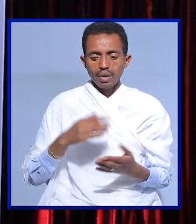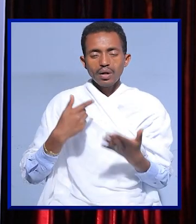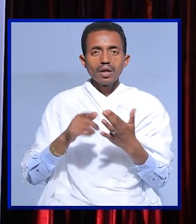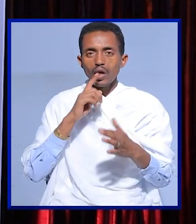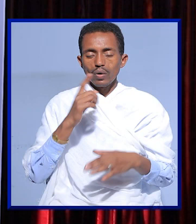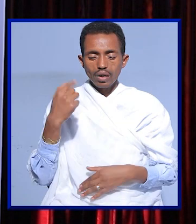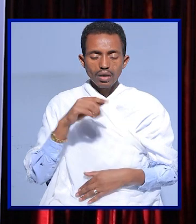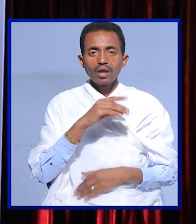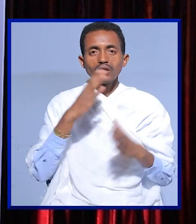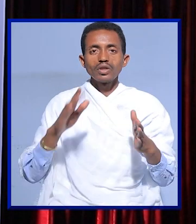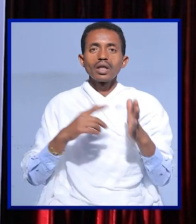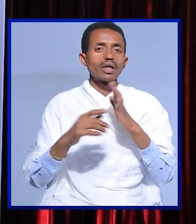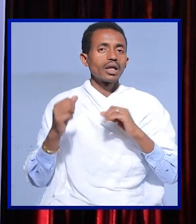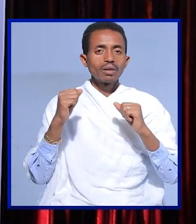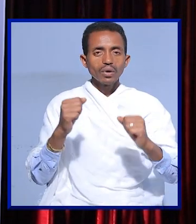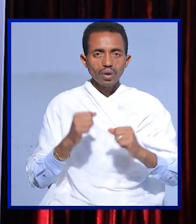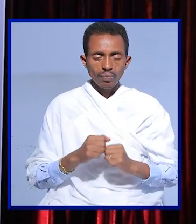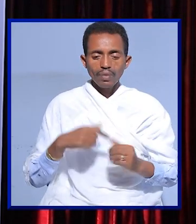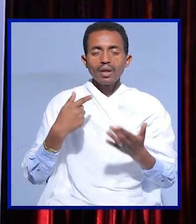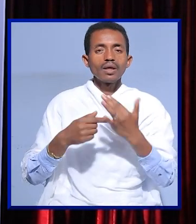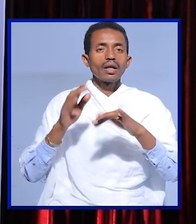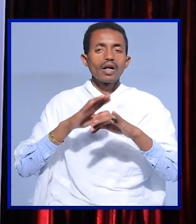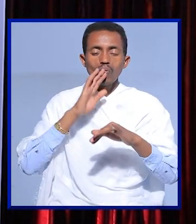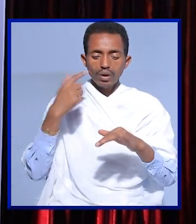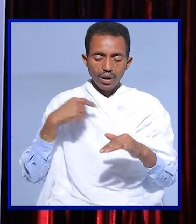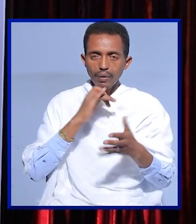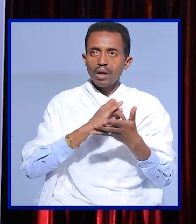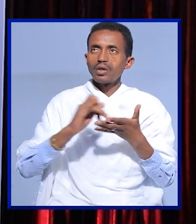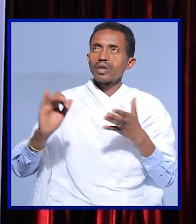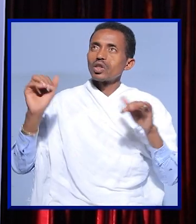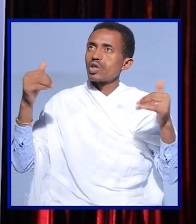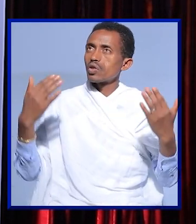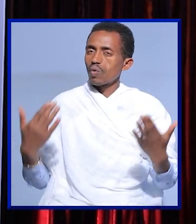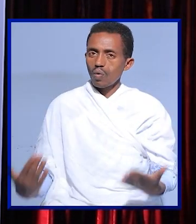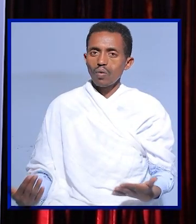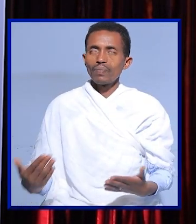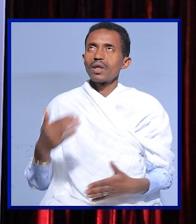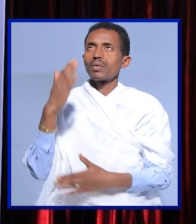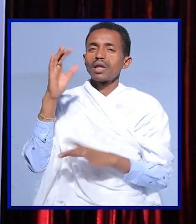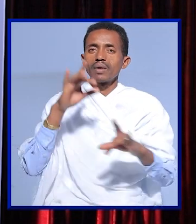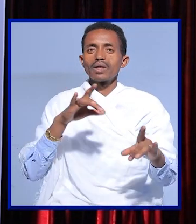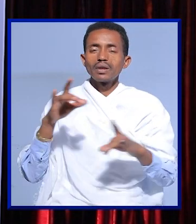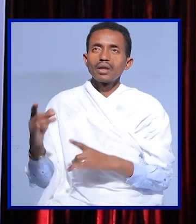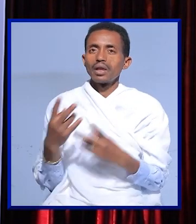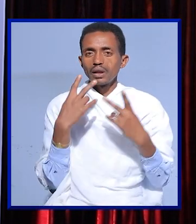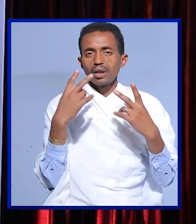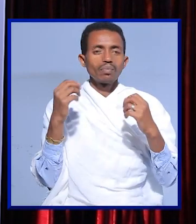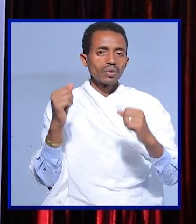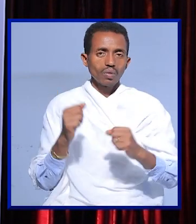ነው ክርስትናችን የሚገለጠው። ይህን ጊዜ ነው ጽድቃችን እነሆ በእግዚአብሔር ዘንድ የሚታየው።